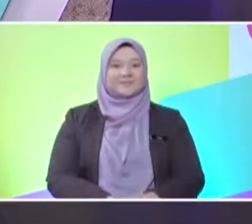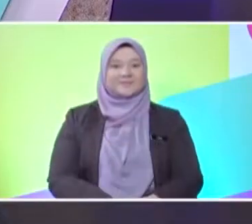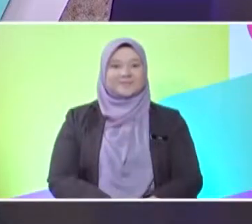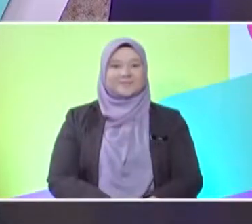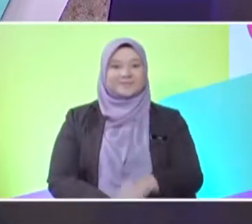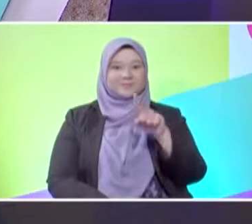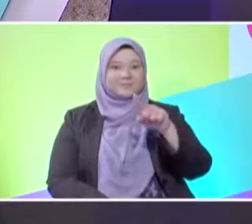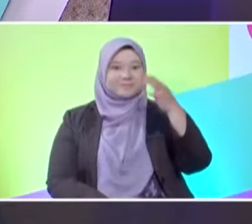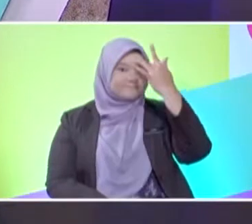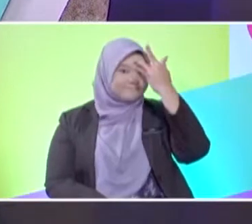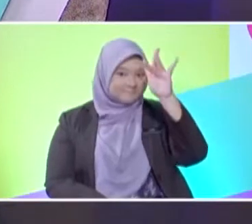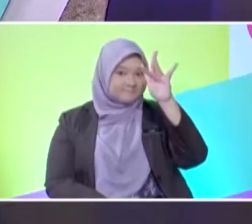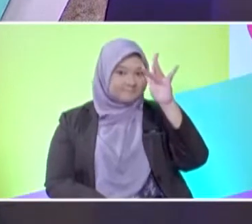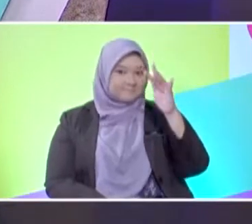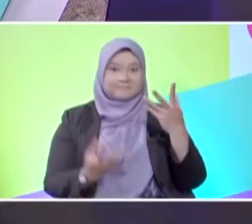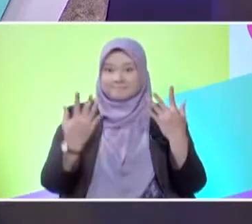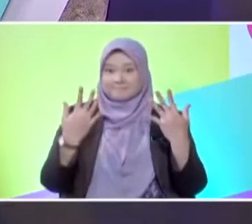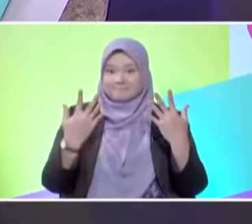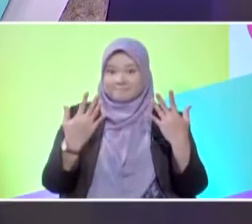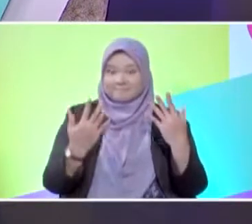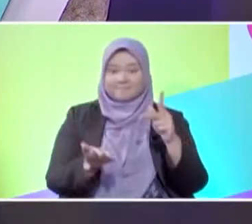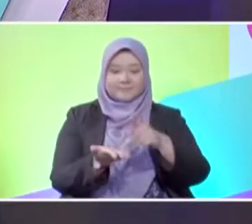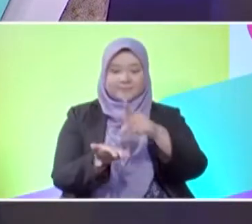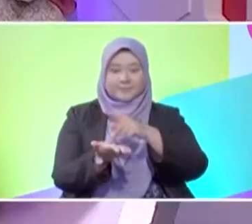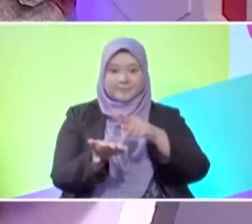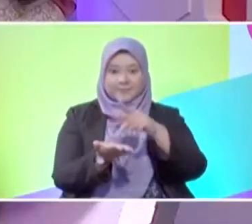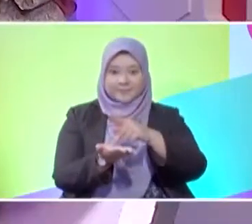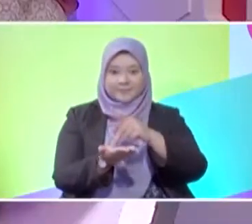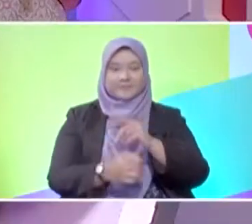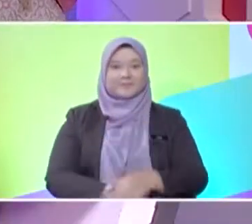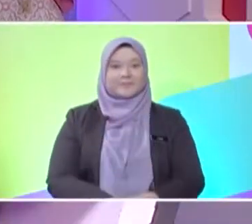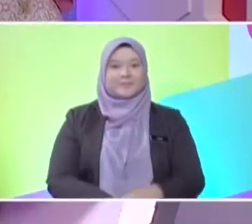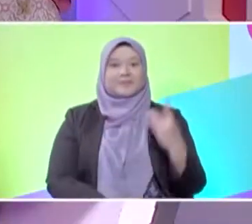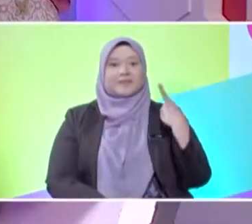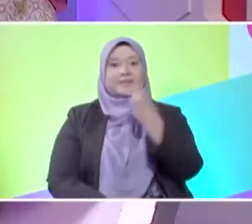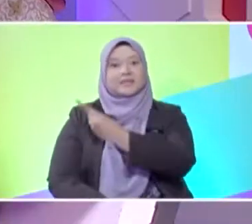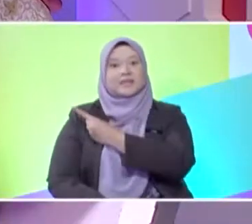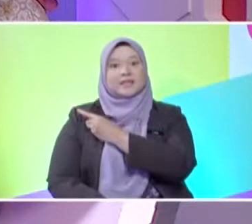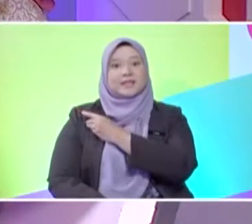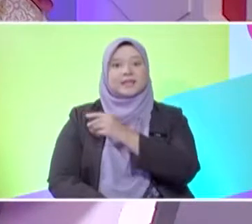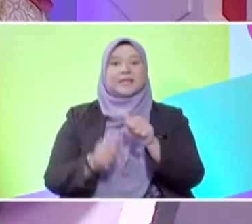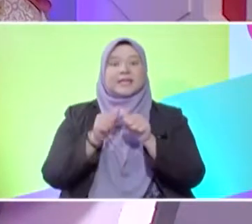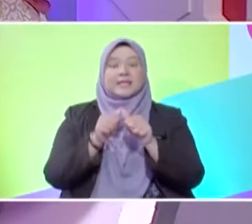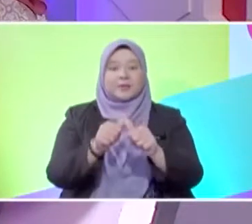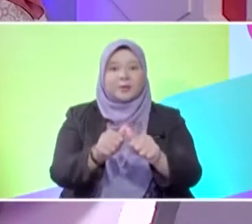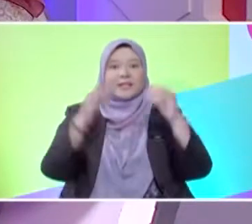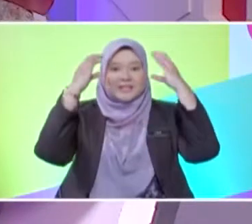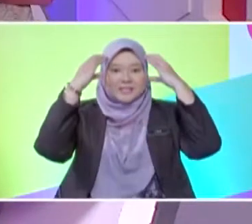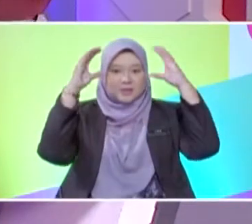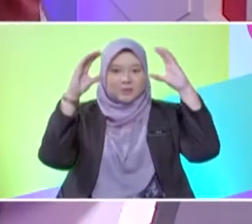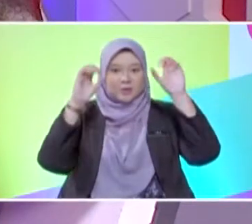gini oke nah dengan mobil semua boleh ikut chegou kita doakan jari semua dari